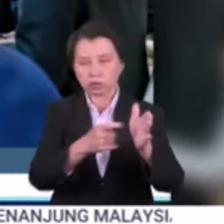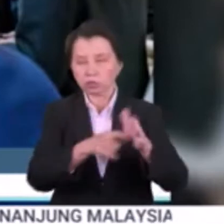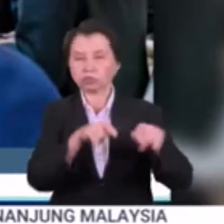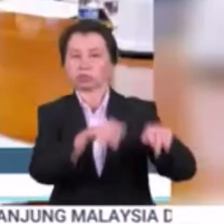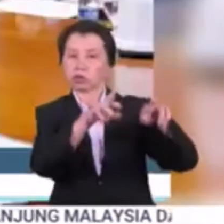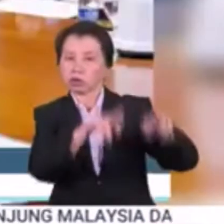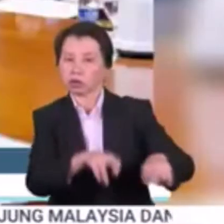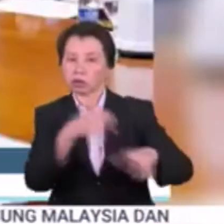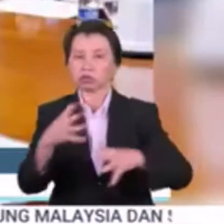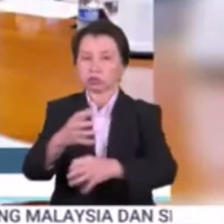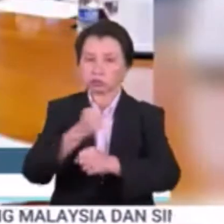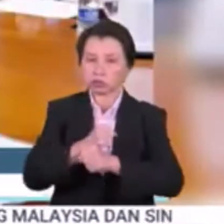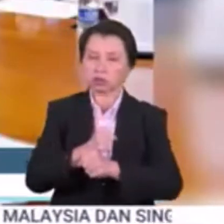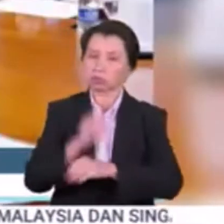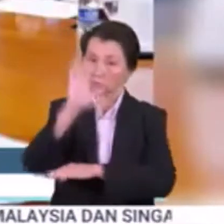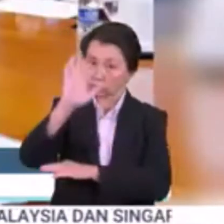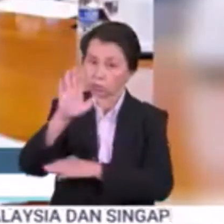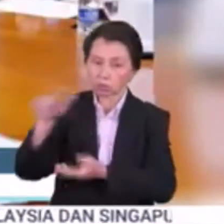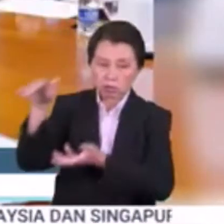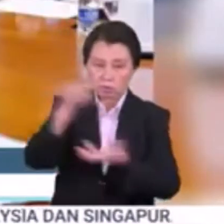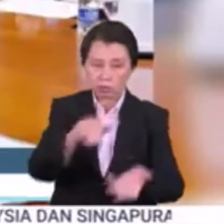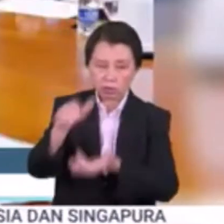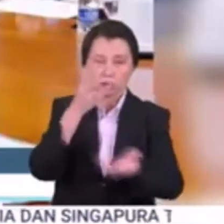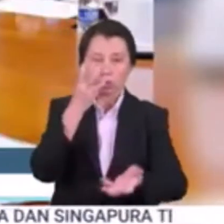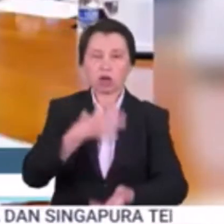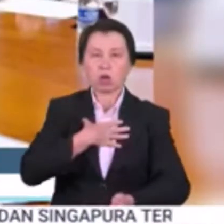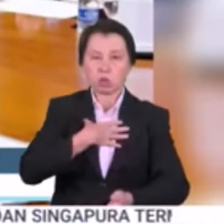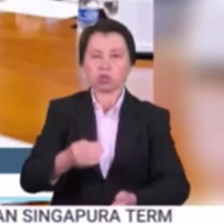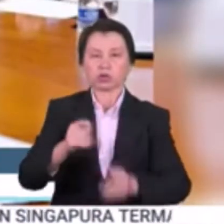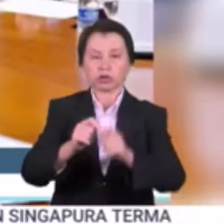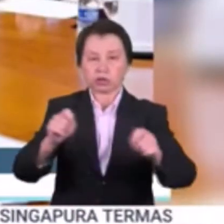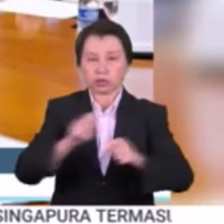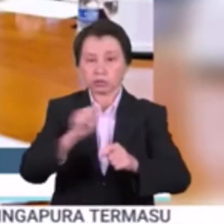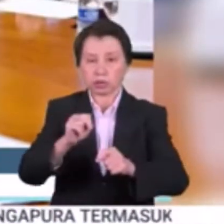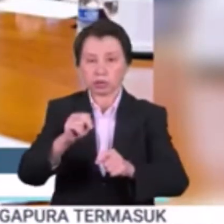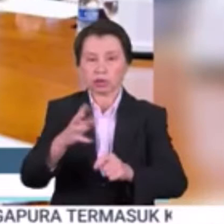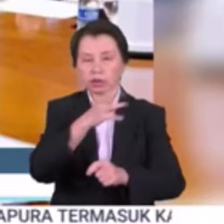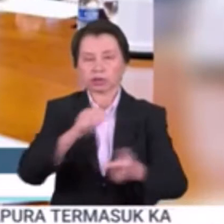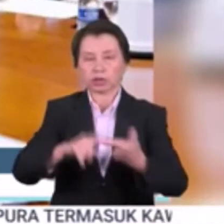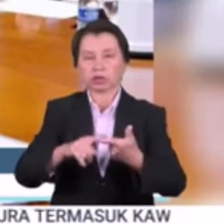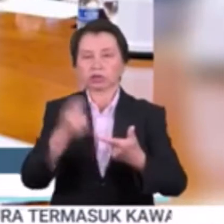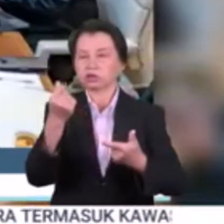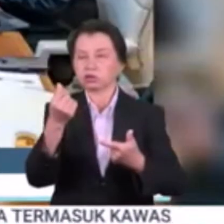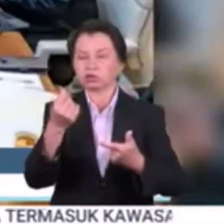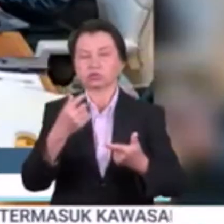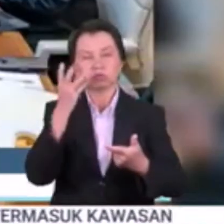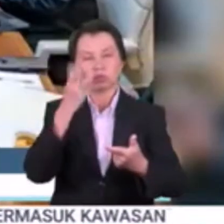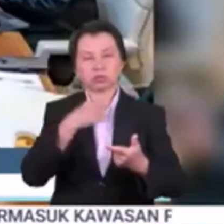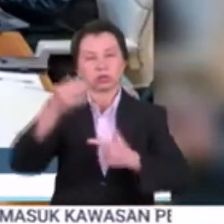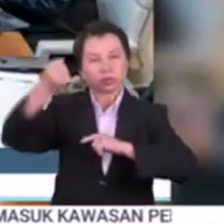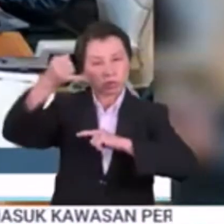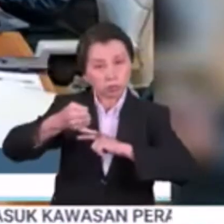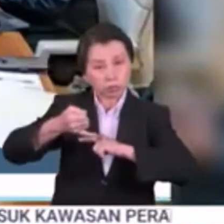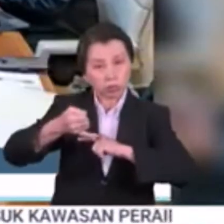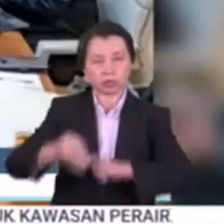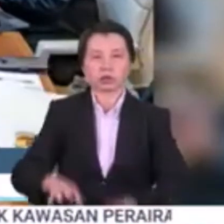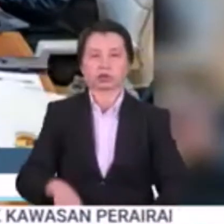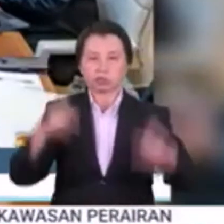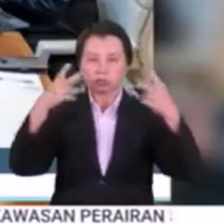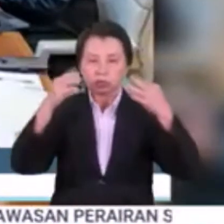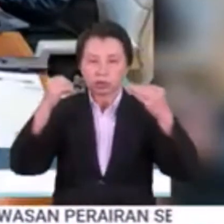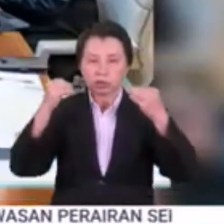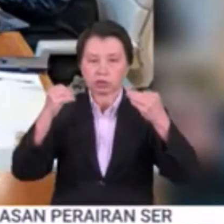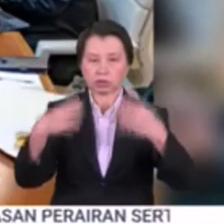rakyat untuk mendapatkan jaminan bekalan beras putih tempatan selain isu harga beras putih import Perdana Menteri